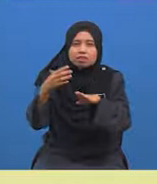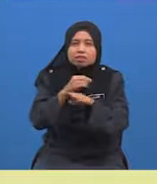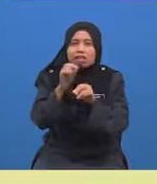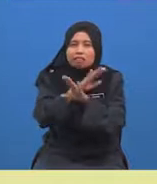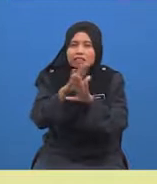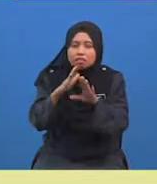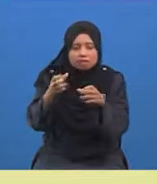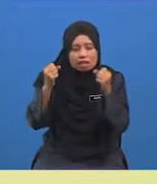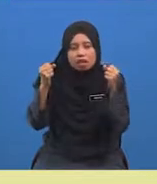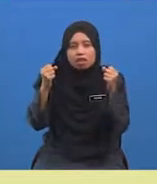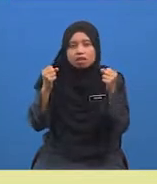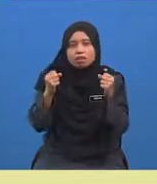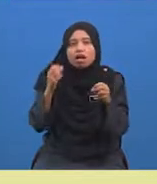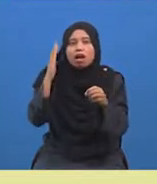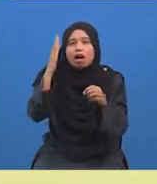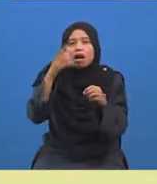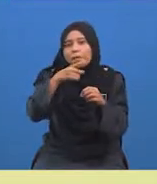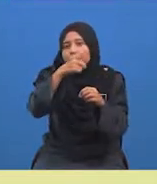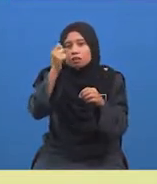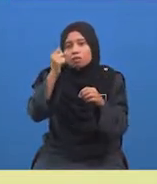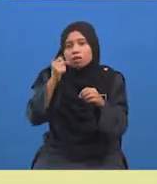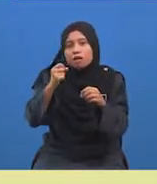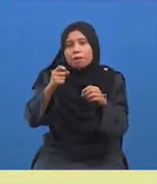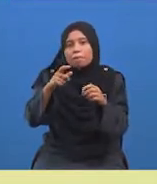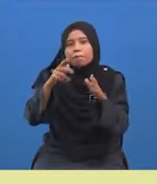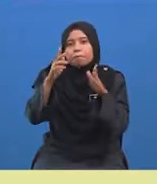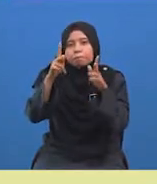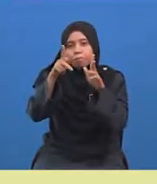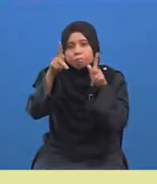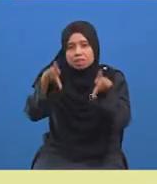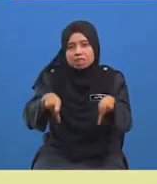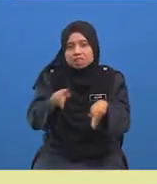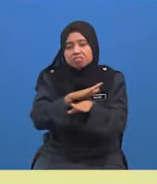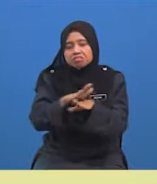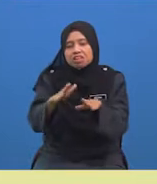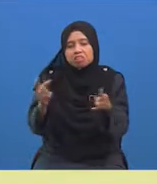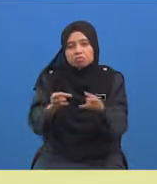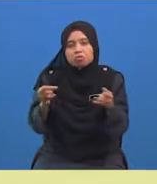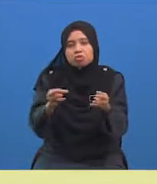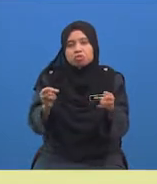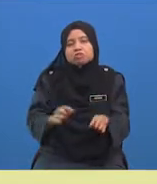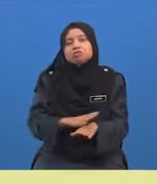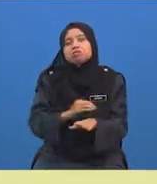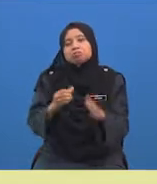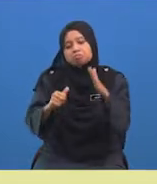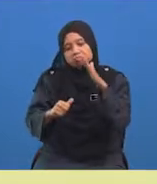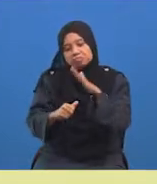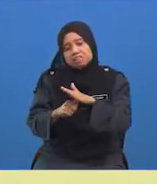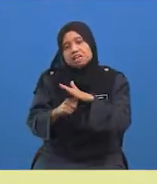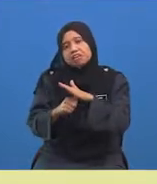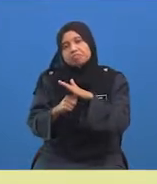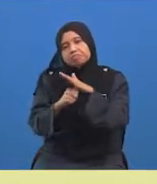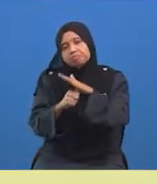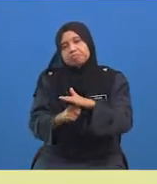tidak menyihatkan akan membuatkan pekerja tidak bermotivasi dan tertekan. Pihak